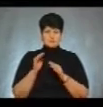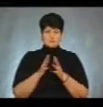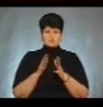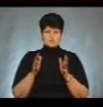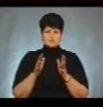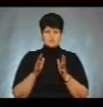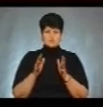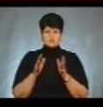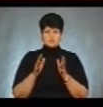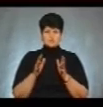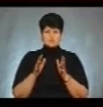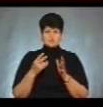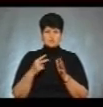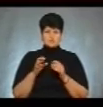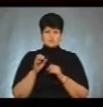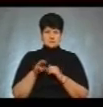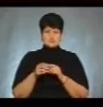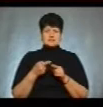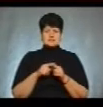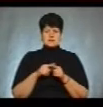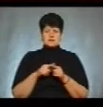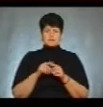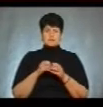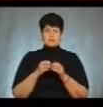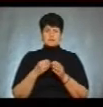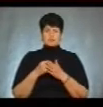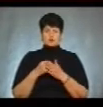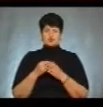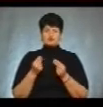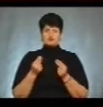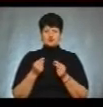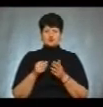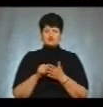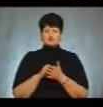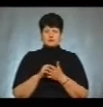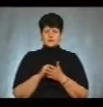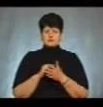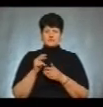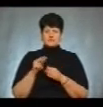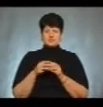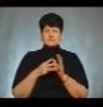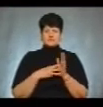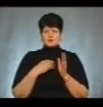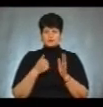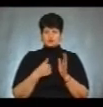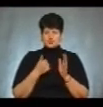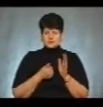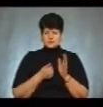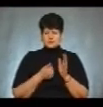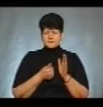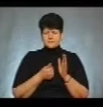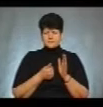Так, це проблема проектно-кошторисної документації, тому що в 2018 році